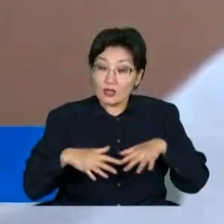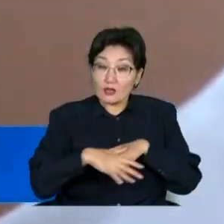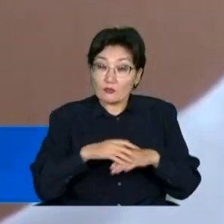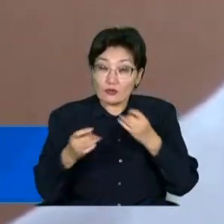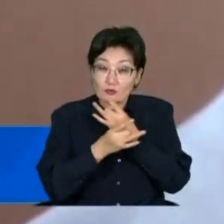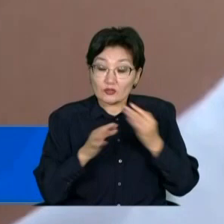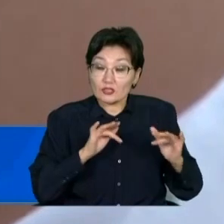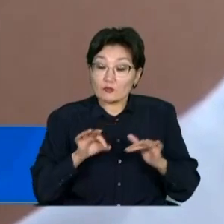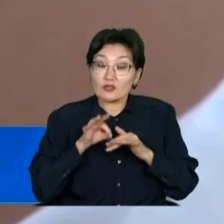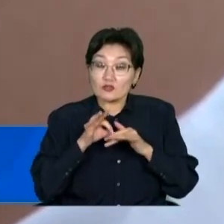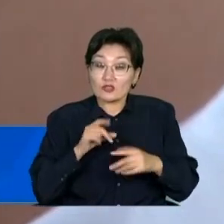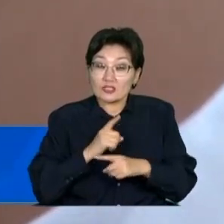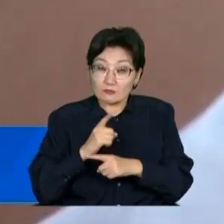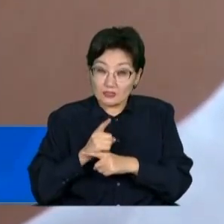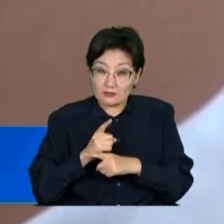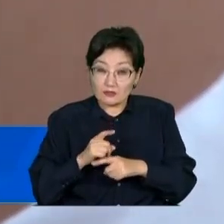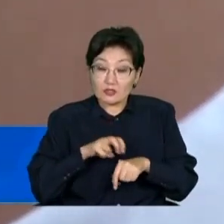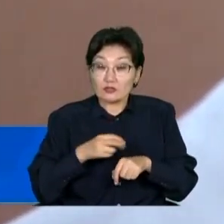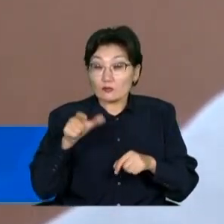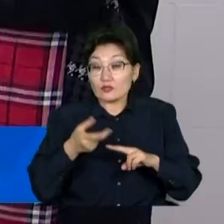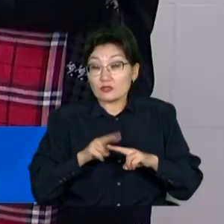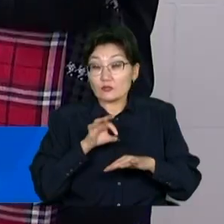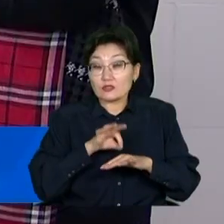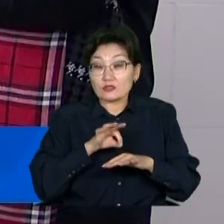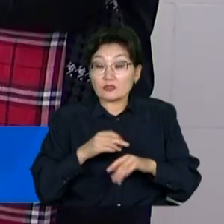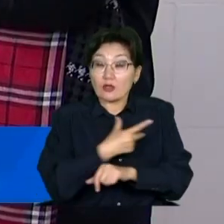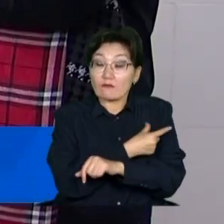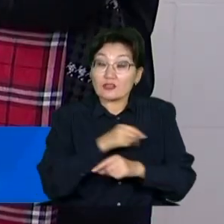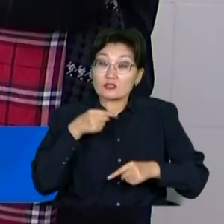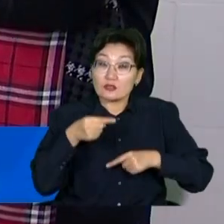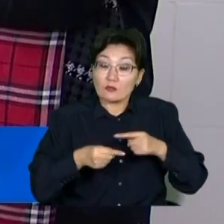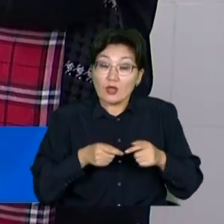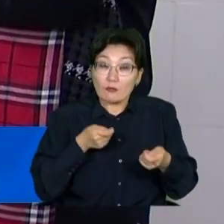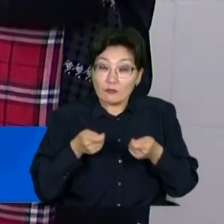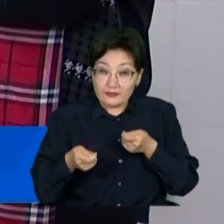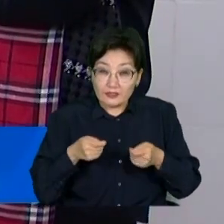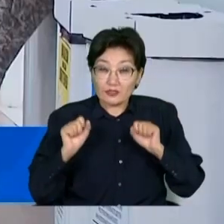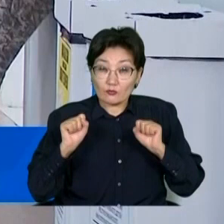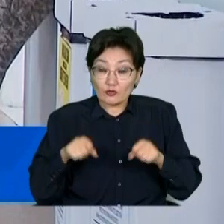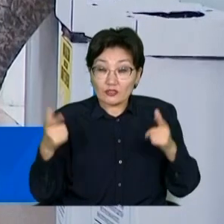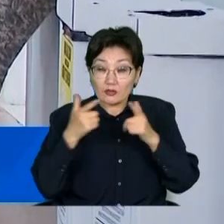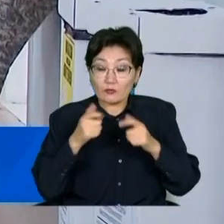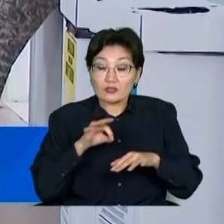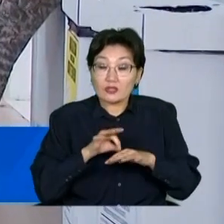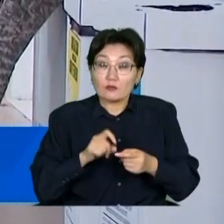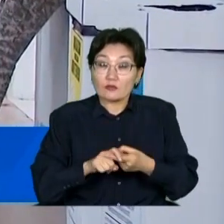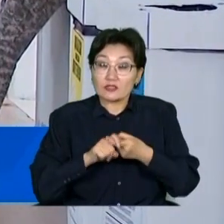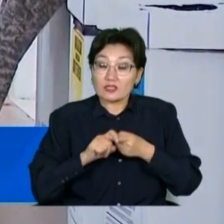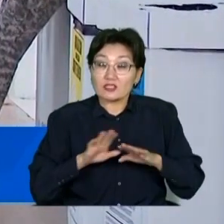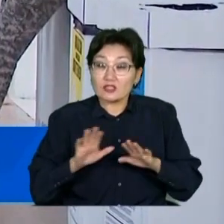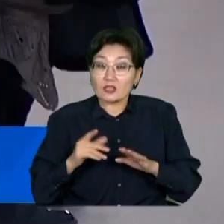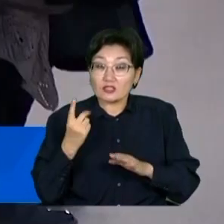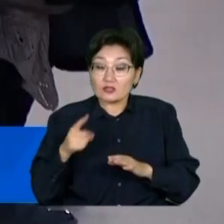іс-шараларды ұйымдастыруға тыйым салынады. Дәрігерлер бұл аурудың вакцина арқылы басқарылатынын еске салып, дертке шалдықпаудың жалғыз